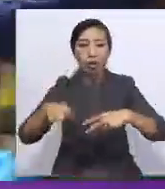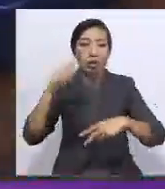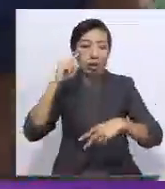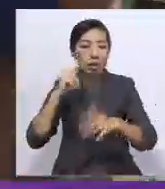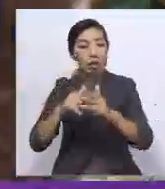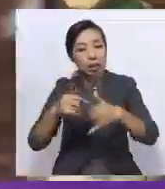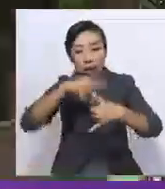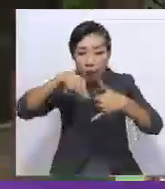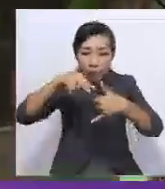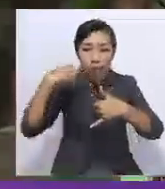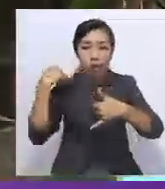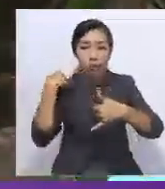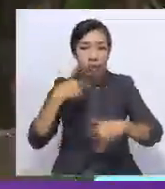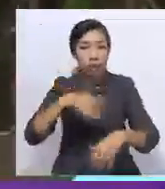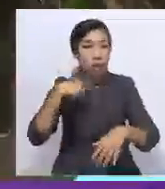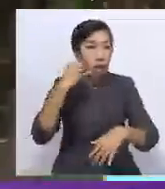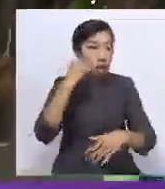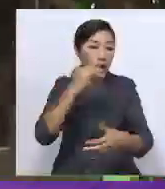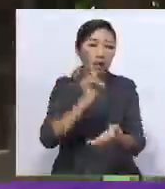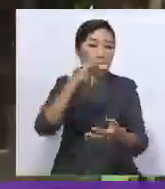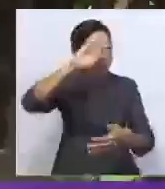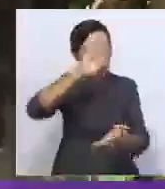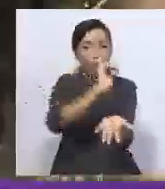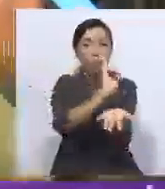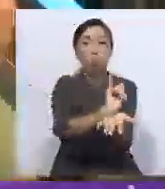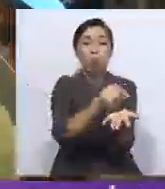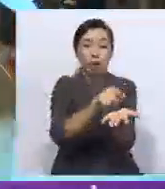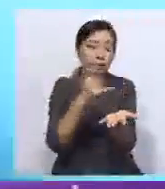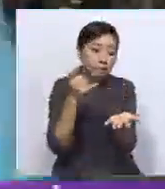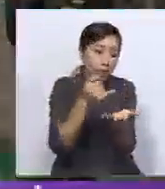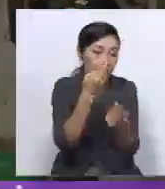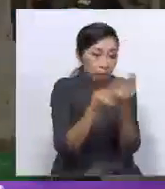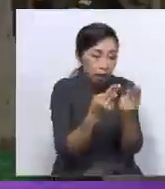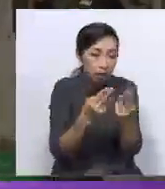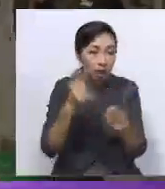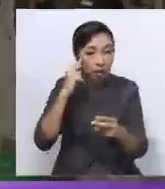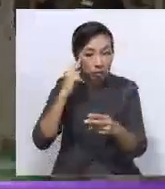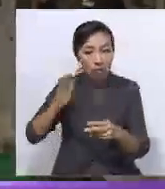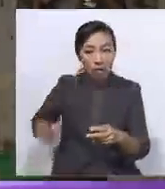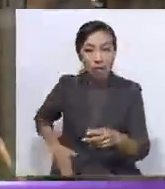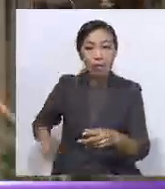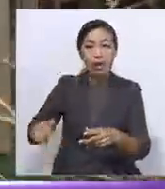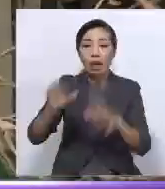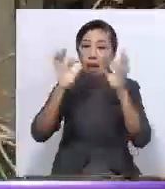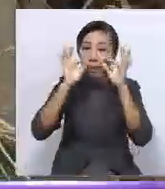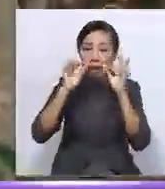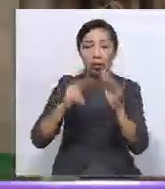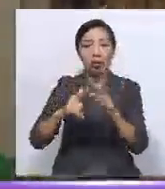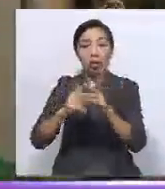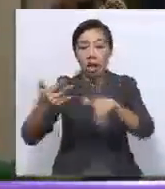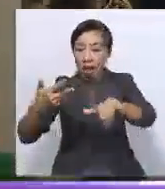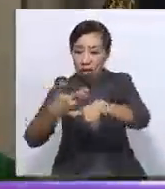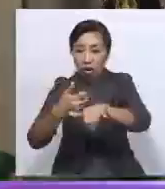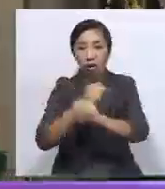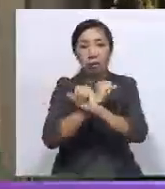าเบื้องต้นมีการไปเยี่ยมผู้ป่วยติดบ้านด้วยนะคะแล้วก็ฉีดวัคซีนป้องกันโรคพิษสุนัขบ้าให้กับสัตว์เลี้ยงนอกจากนี้ยัง